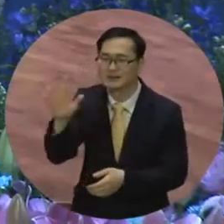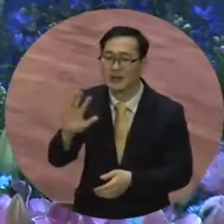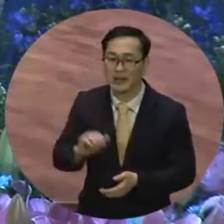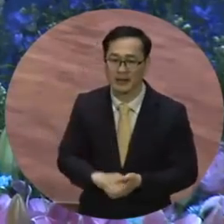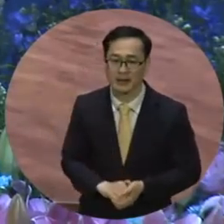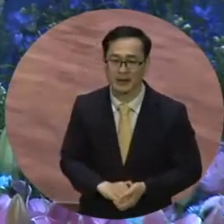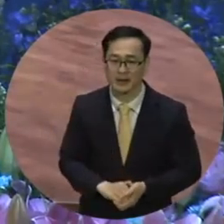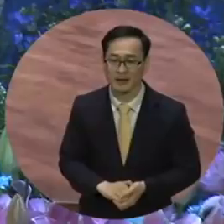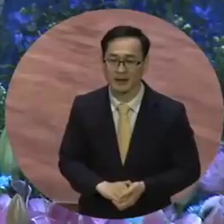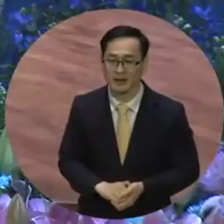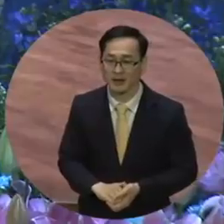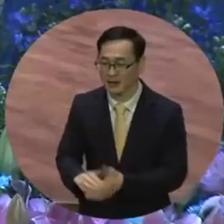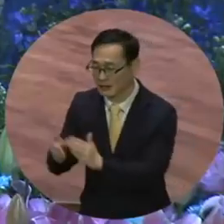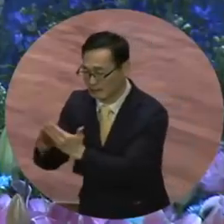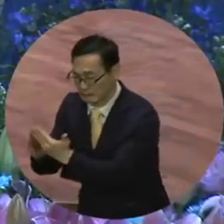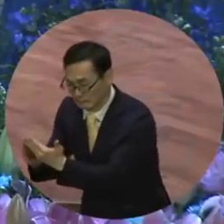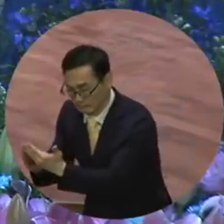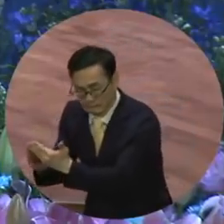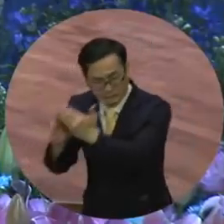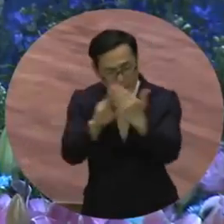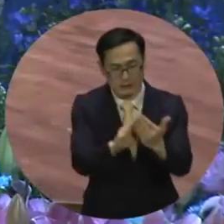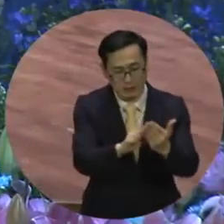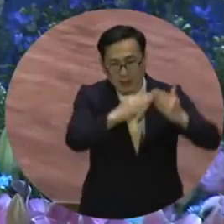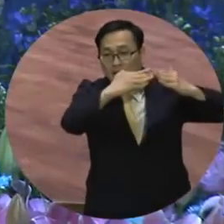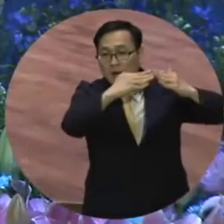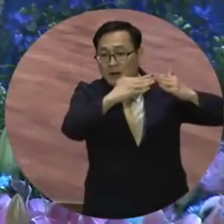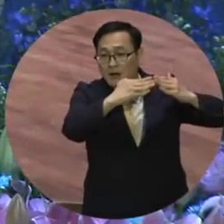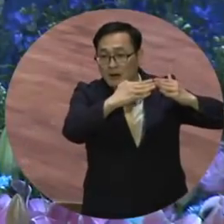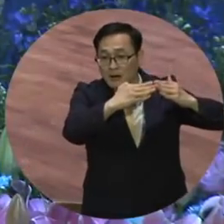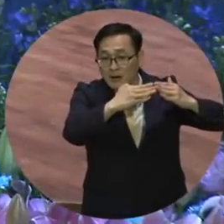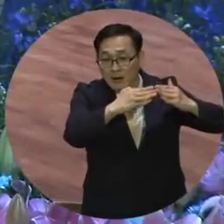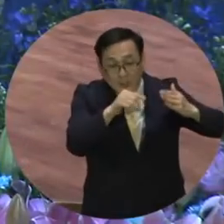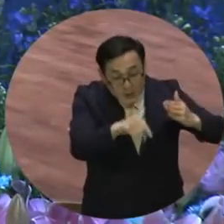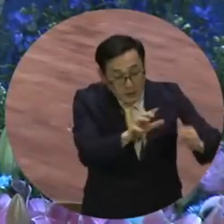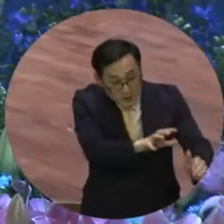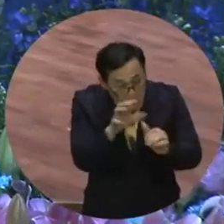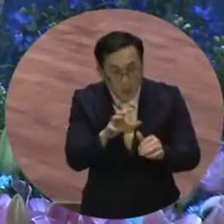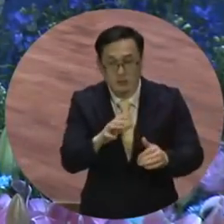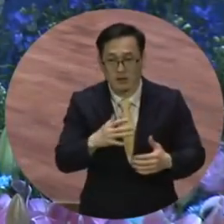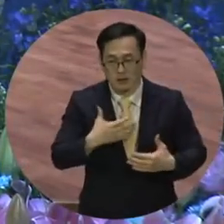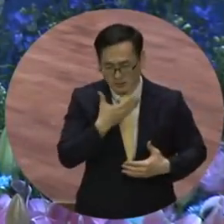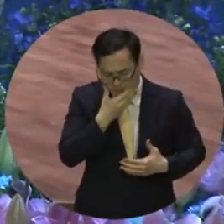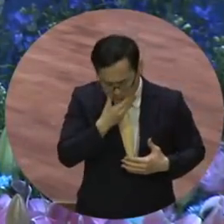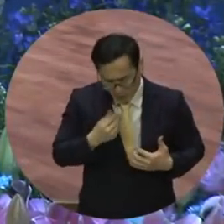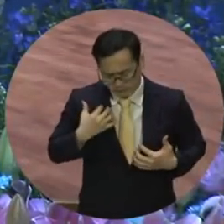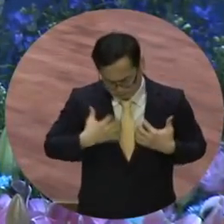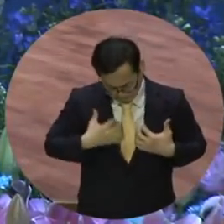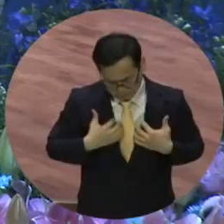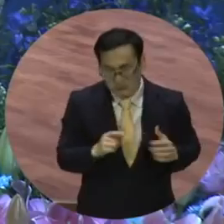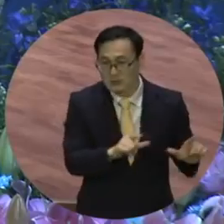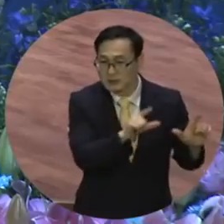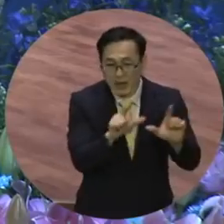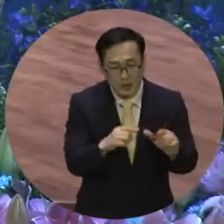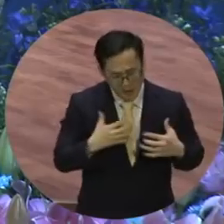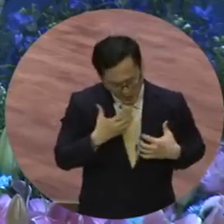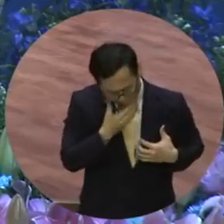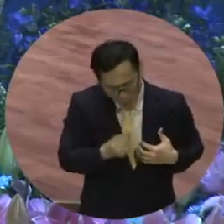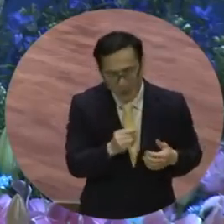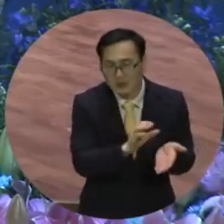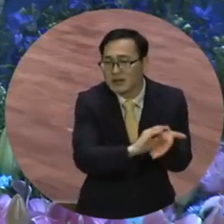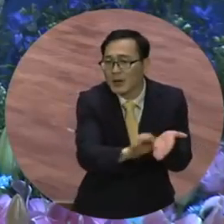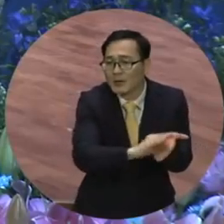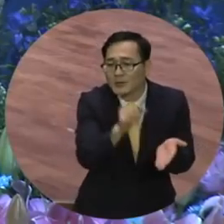바뀐 상황을 누리지 못하는 것이 안타깝다는 거예요. 바뀐 상황이